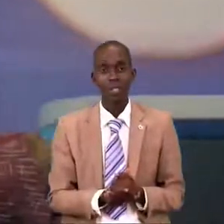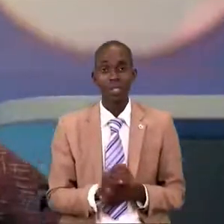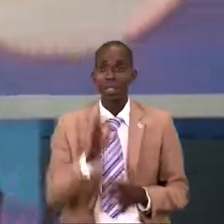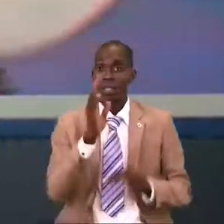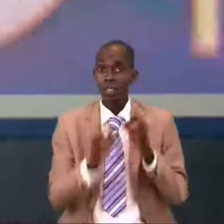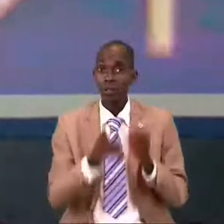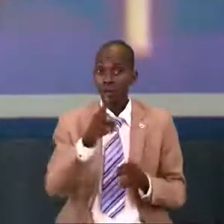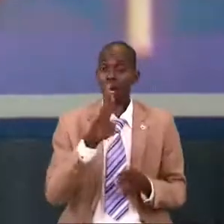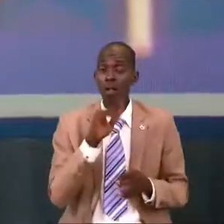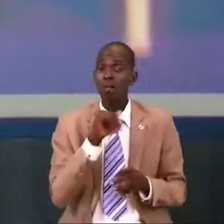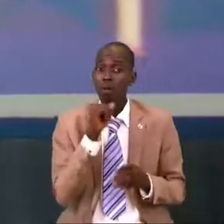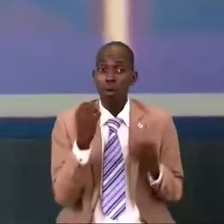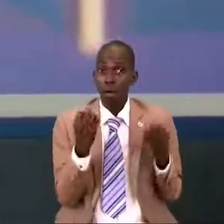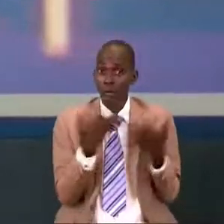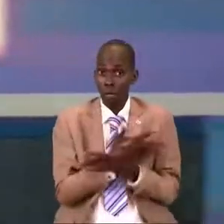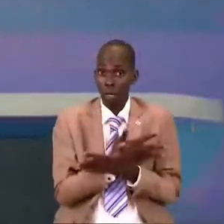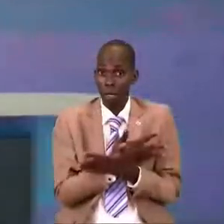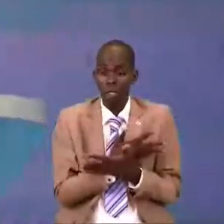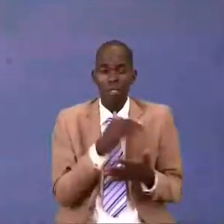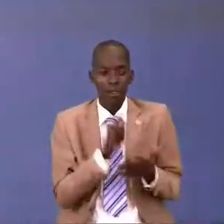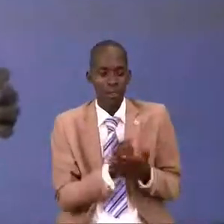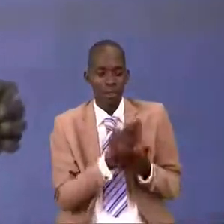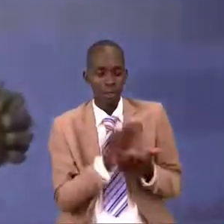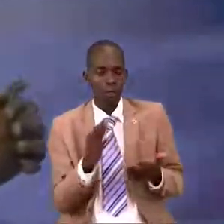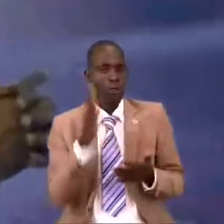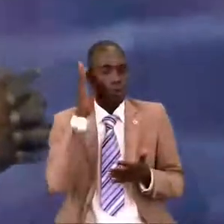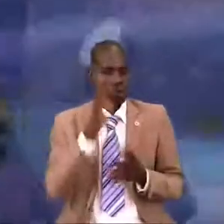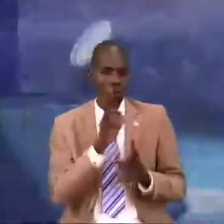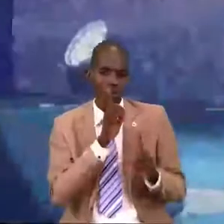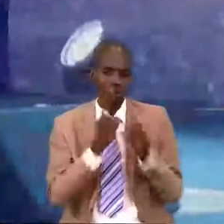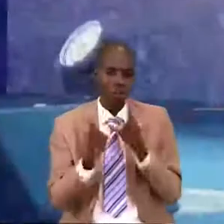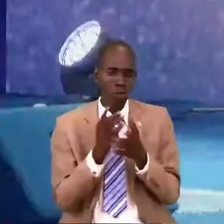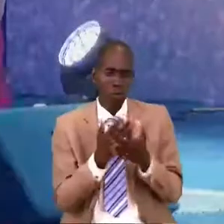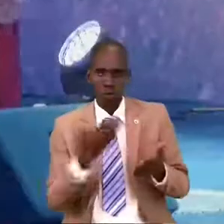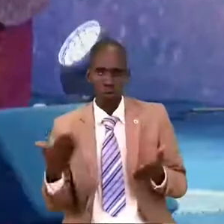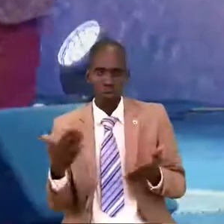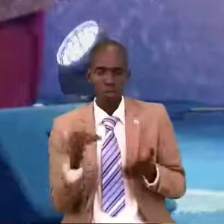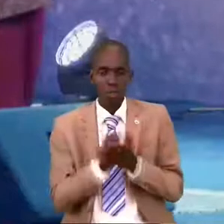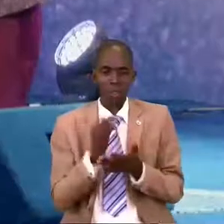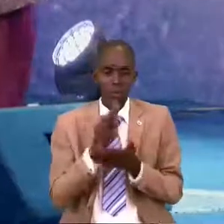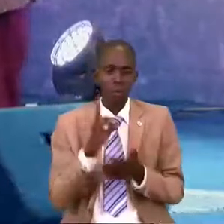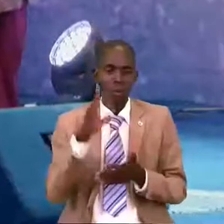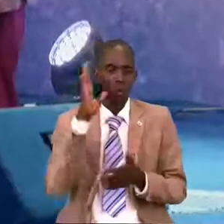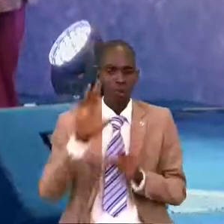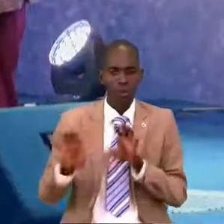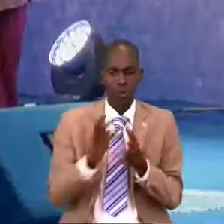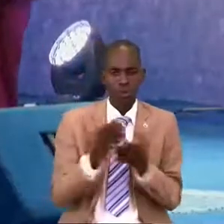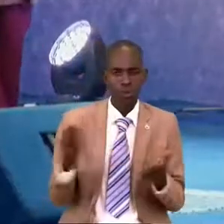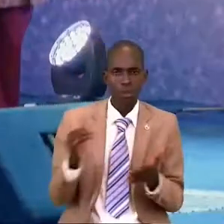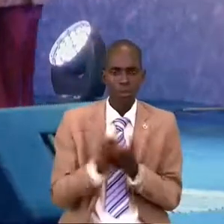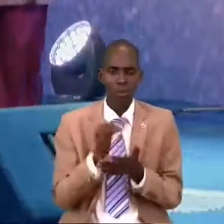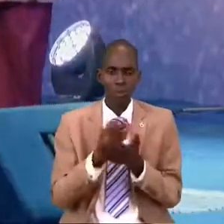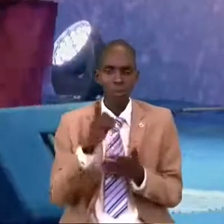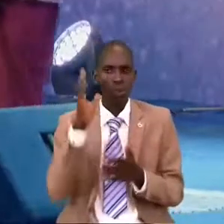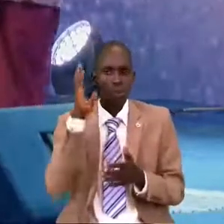que quelqu'un va faire quelque chose, que quelqu'un va agir d'une certaine manière, quelqu'un va te critiquer, quelqu'un